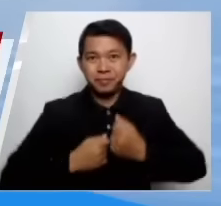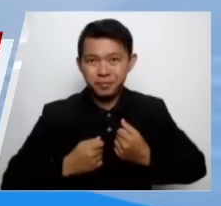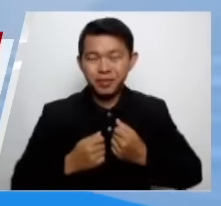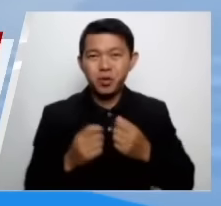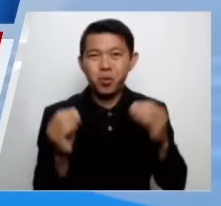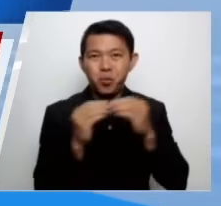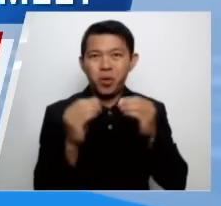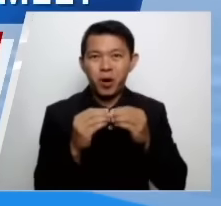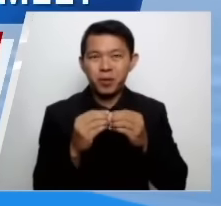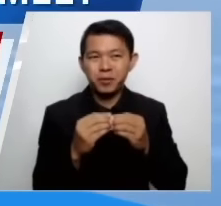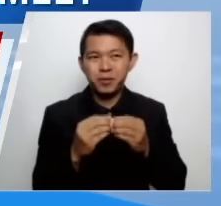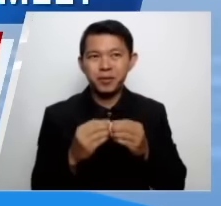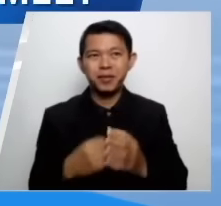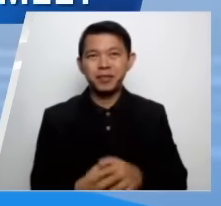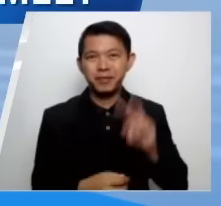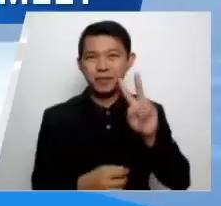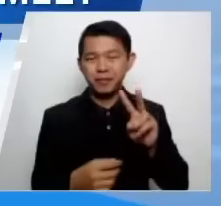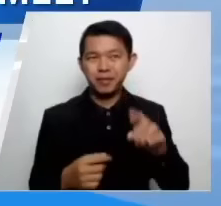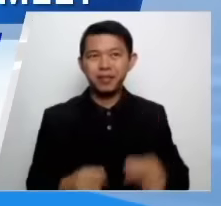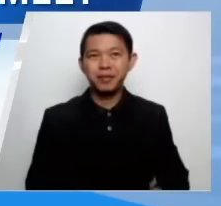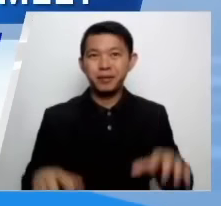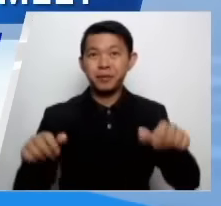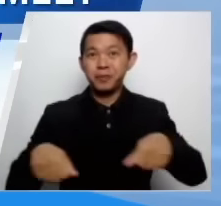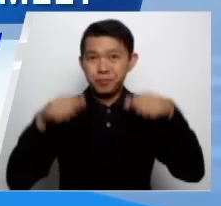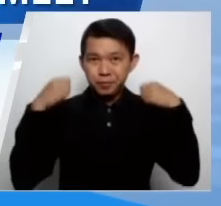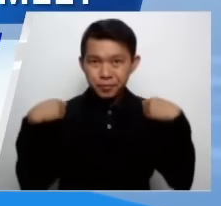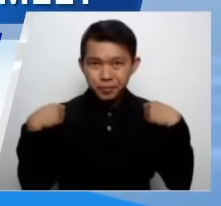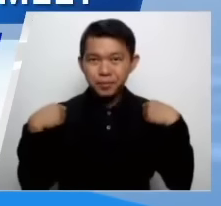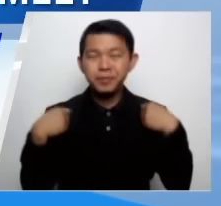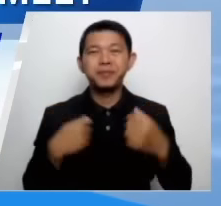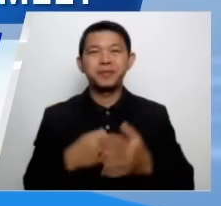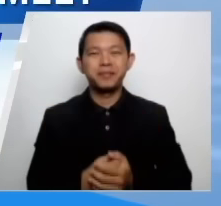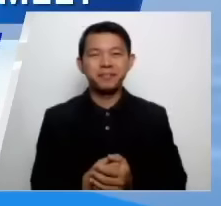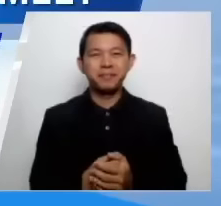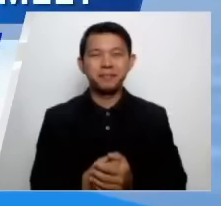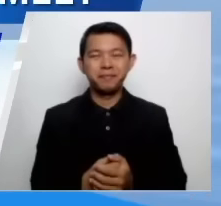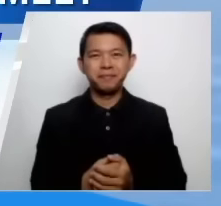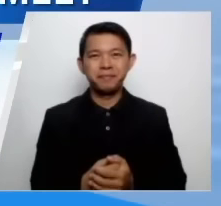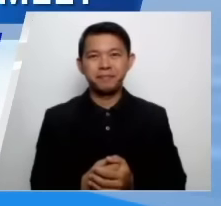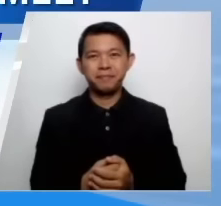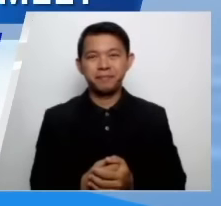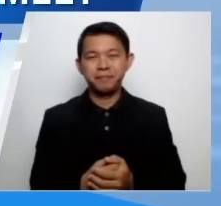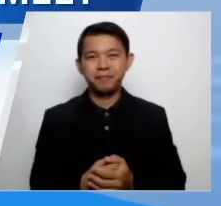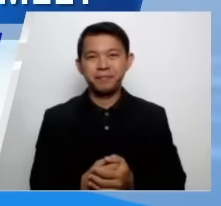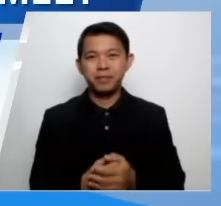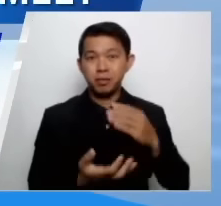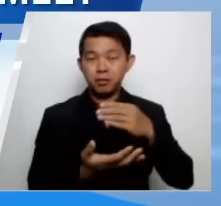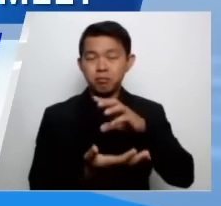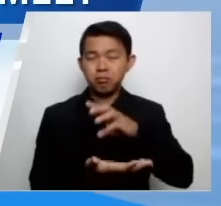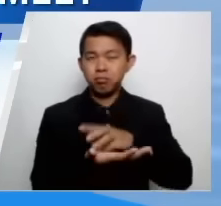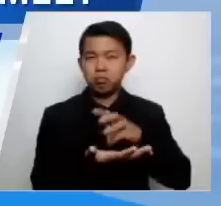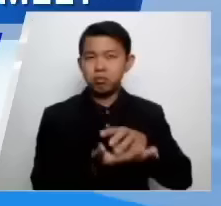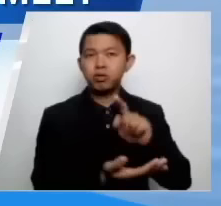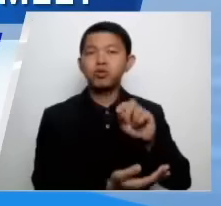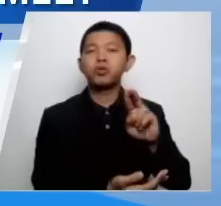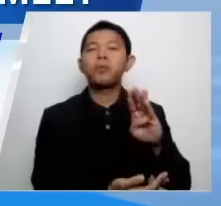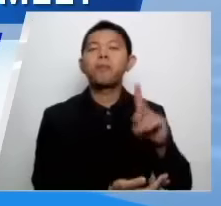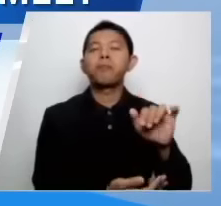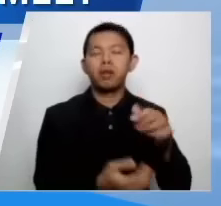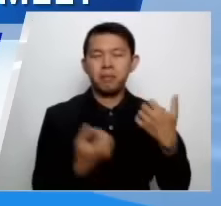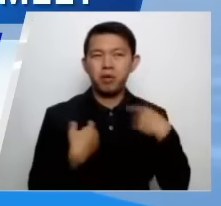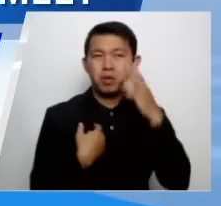Komporta na nga ang kumot ko eh. Sa bayan ng Tublay, nararanasan pa raw ang paminsan-minsang pag-ulan ng yelo.